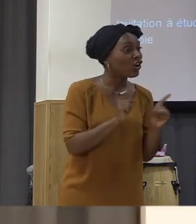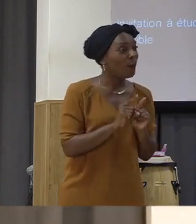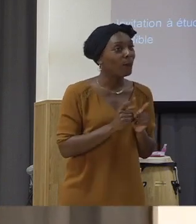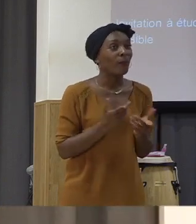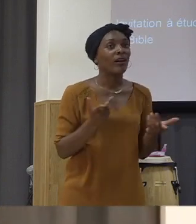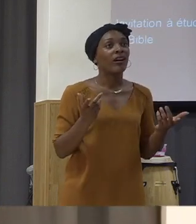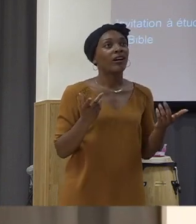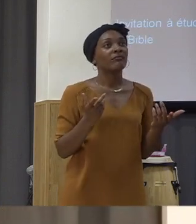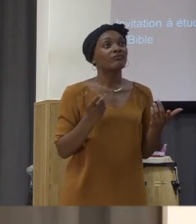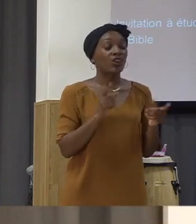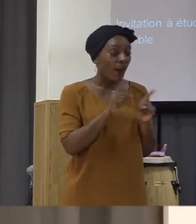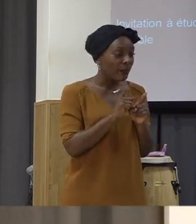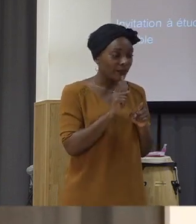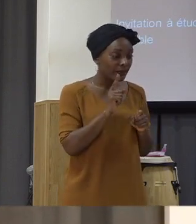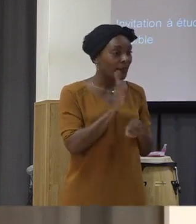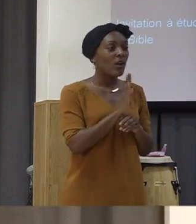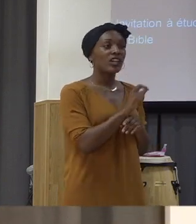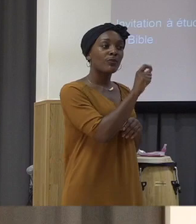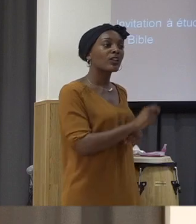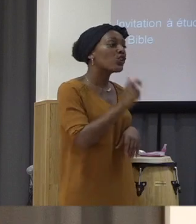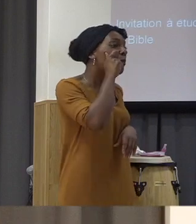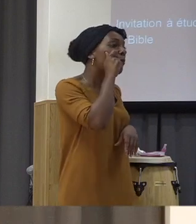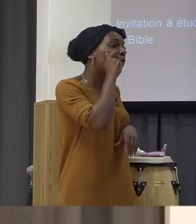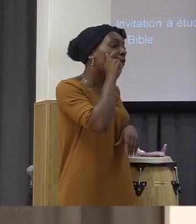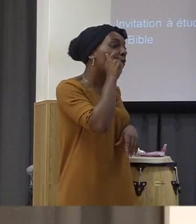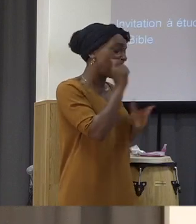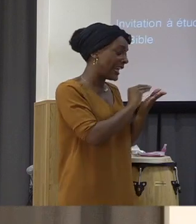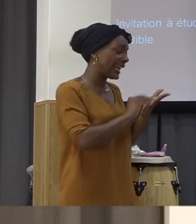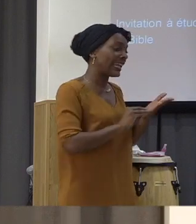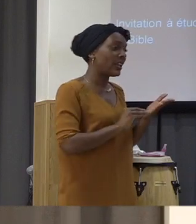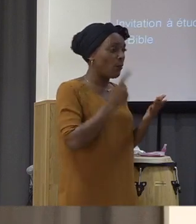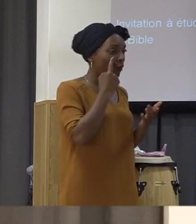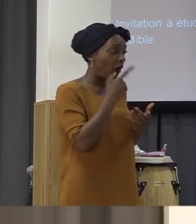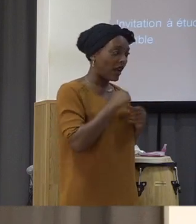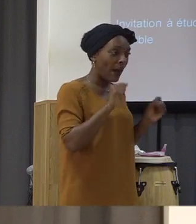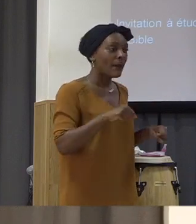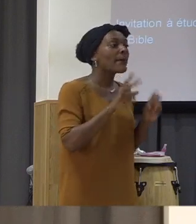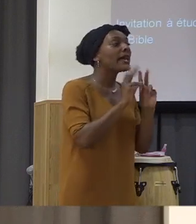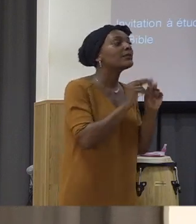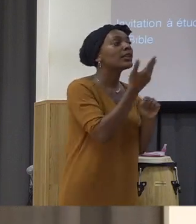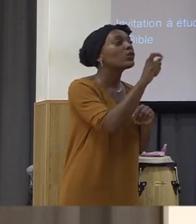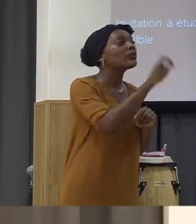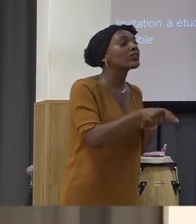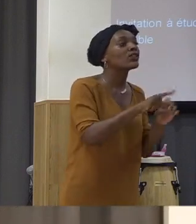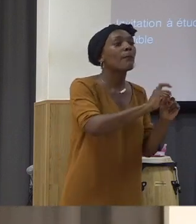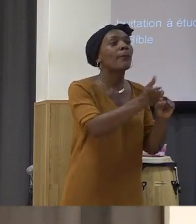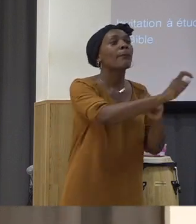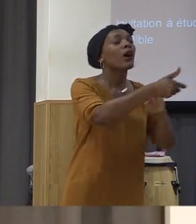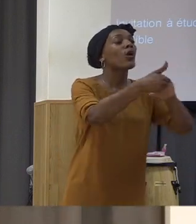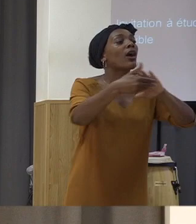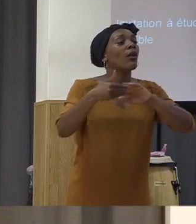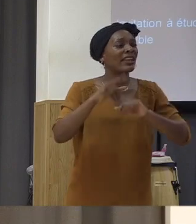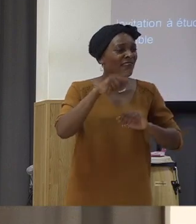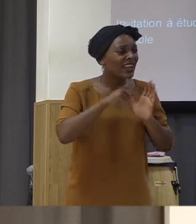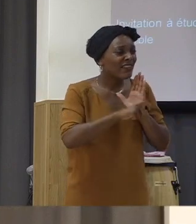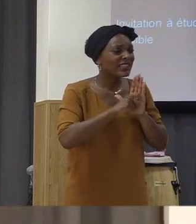train de témoigner à quelqu'un, pour voir si on avait compris, si on était capable de l'expliquer à une autre personne. On avait des versets bibliques